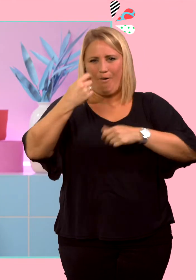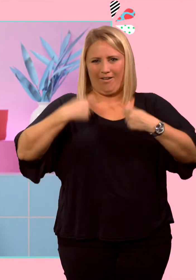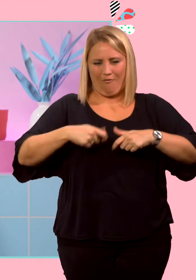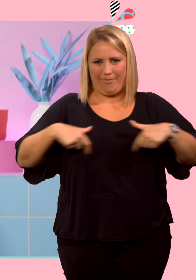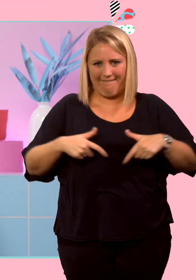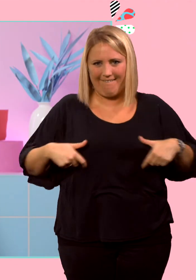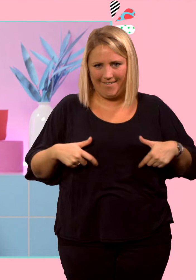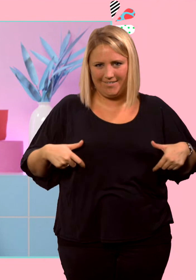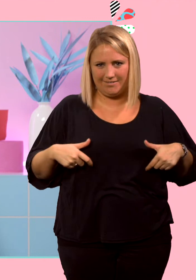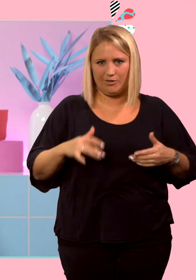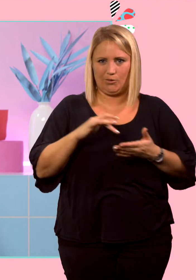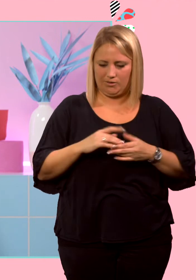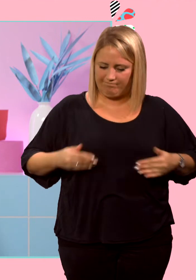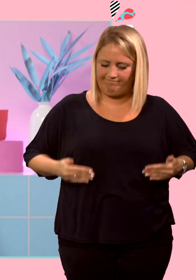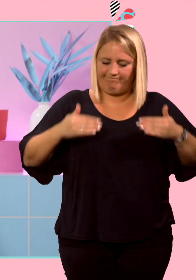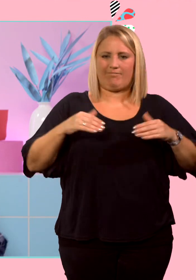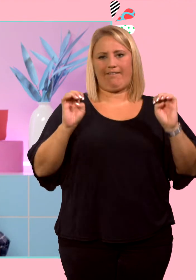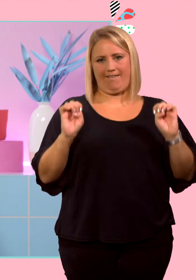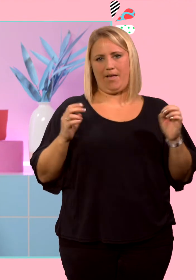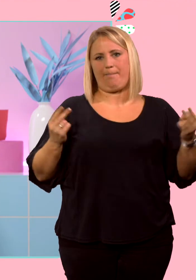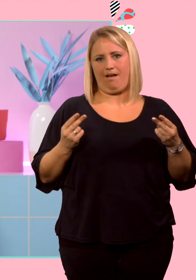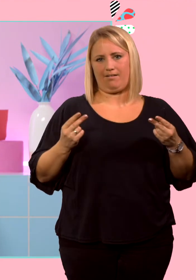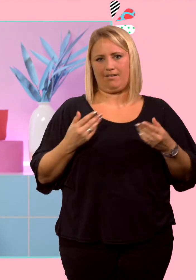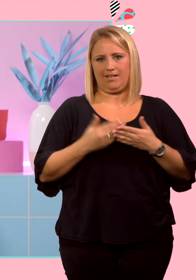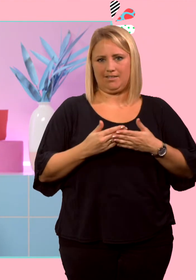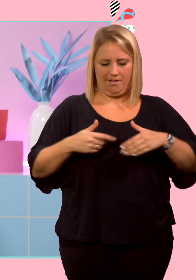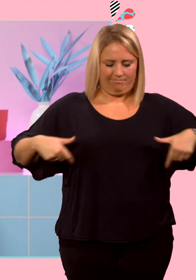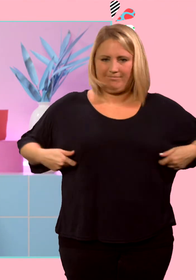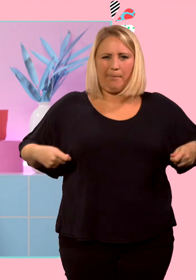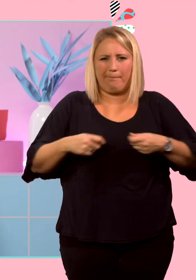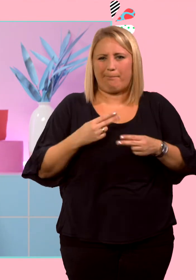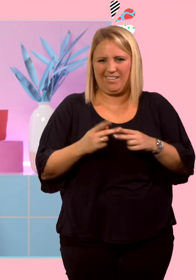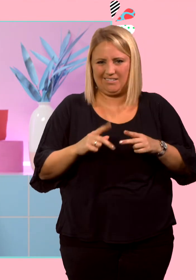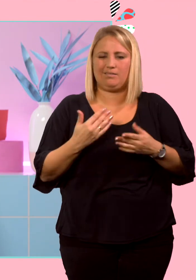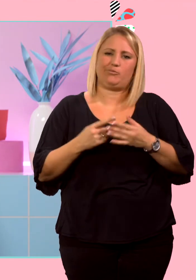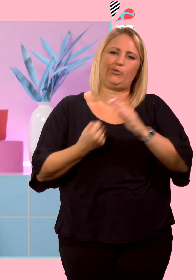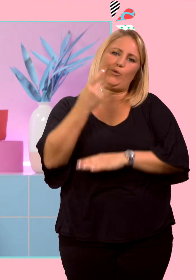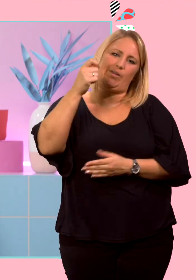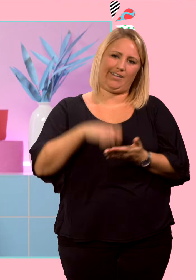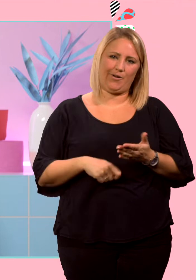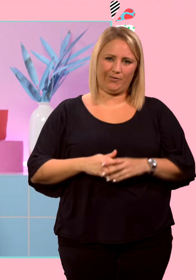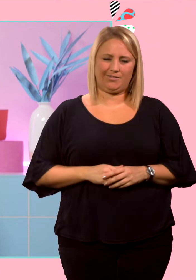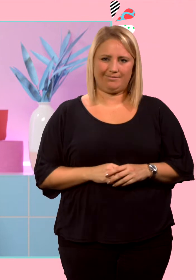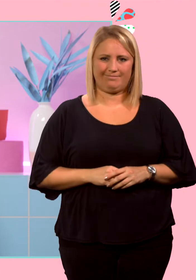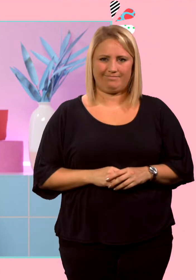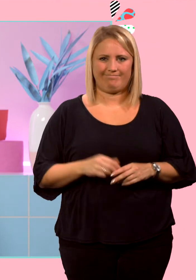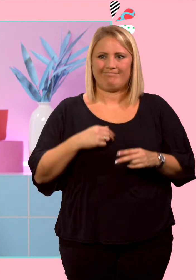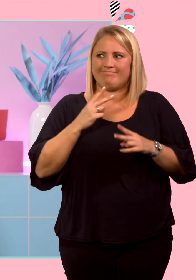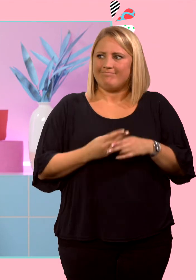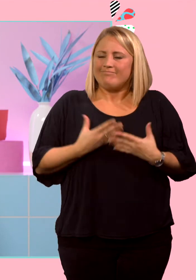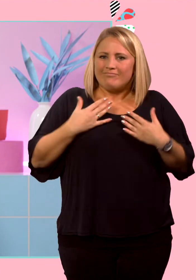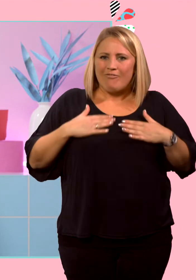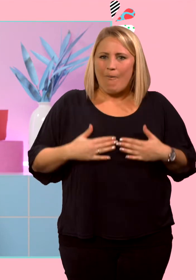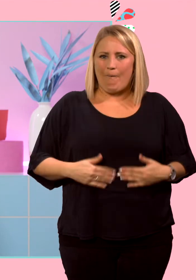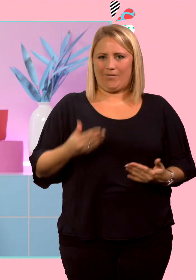gekauft, weil jetzt beide halt auf E sind und das halt mit dem Umfang auch nicht mehr gepasst hat. Und ich habe mich richtig, richtig toll